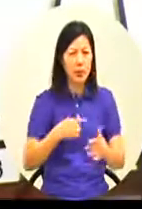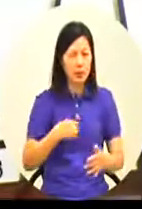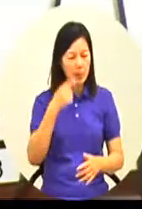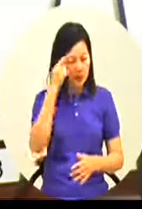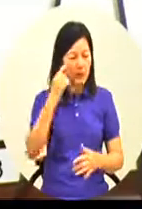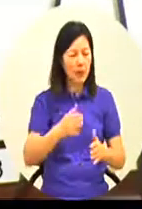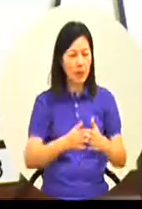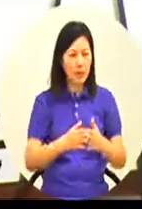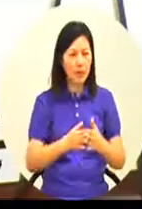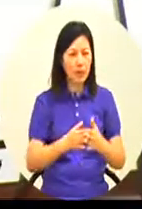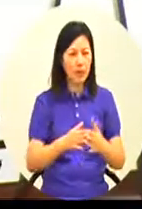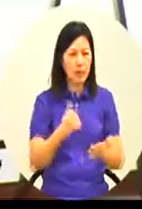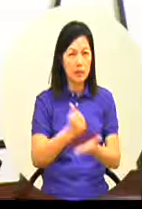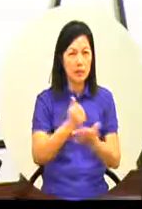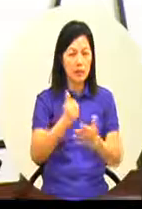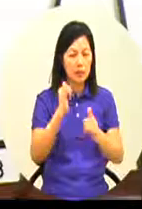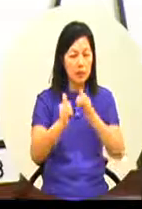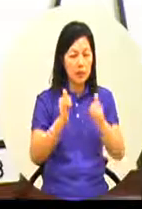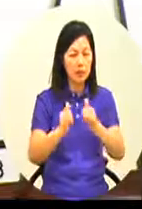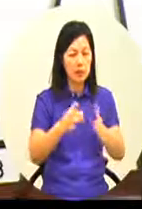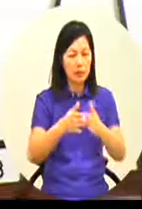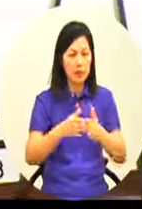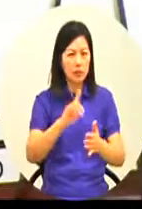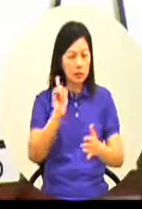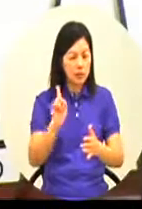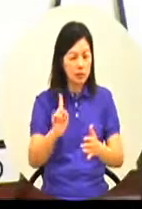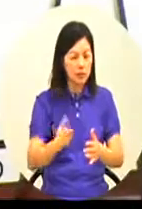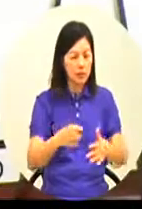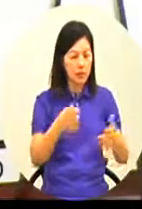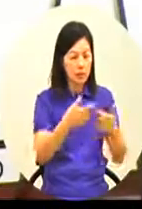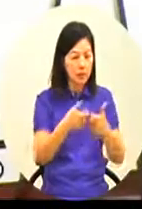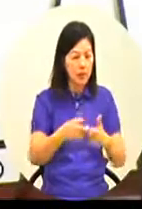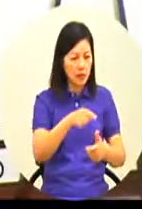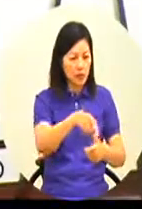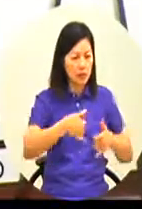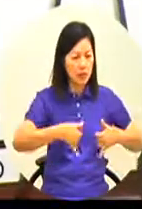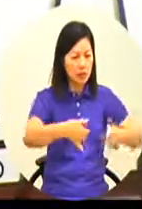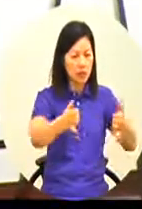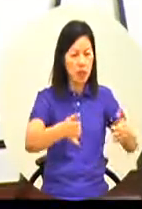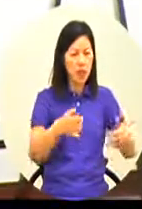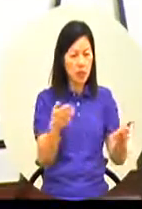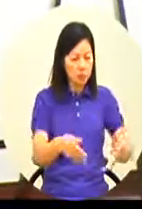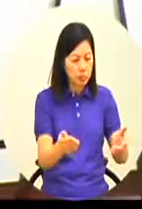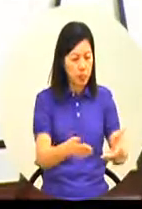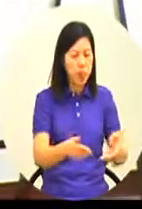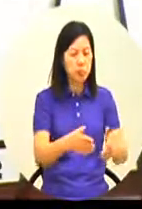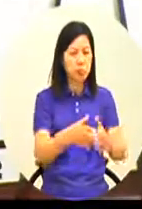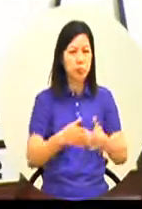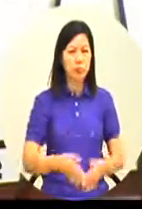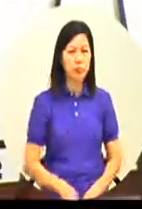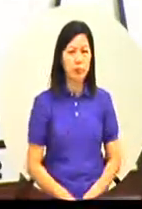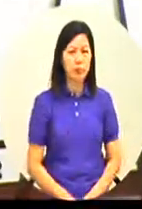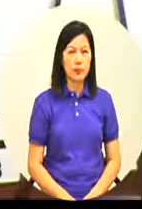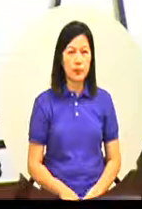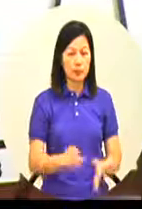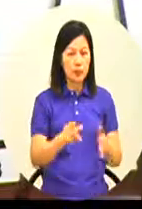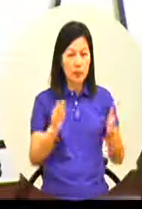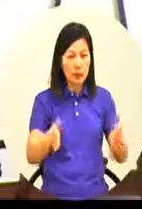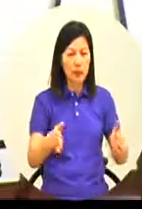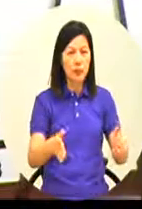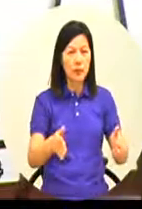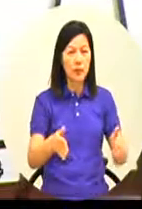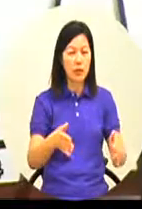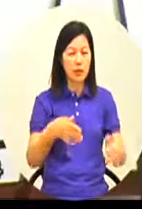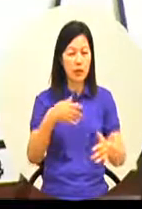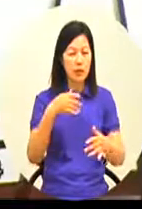达成这个市民的这个需求，我们希望来开辟这条道路，所以 在其实这一段虽然是讲给公